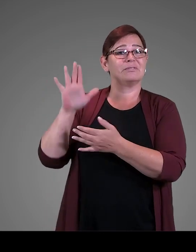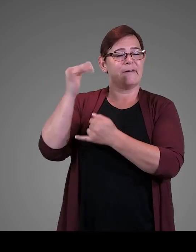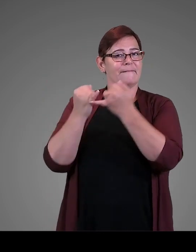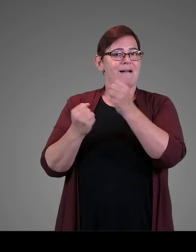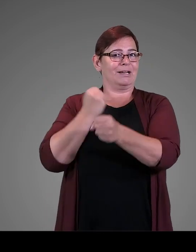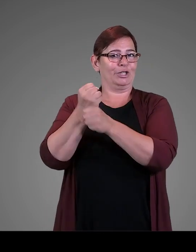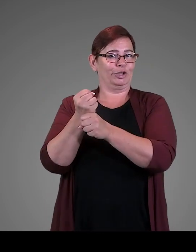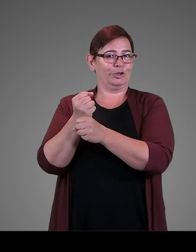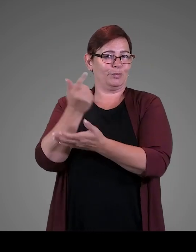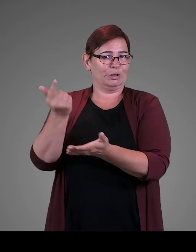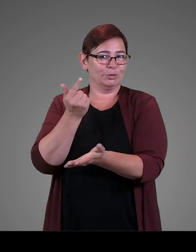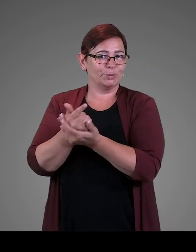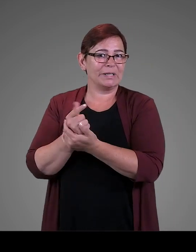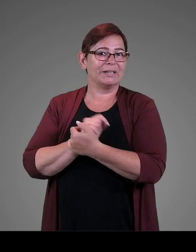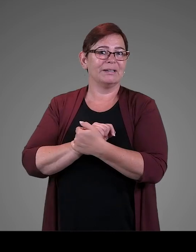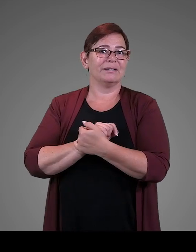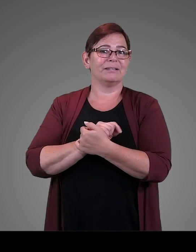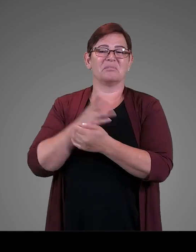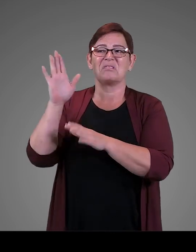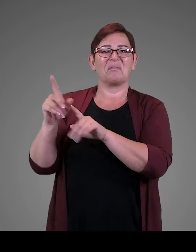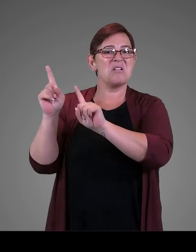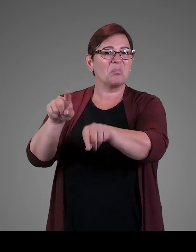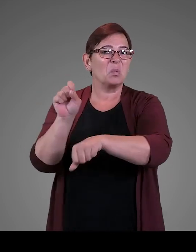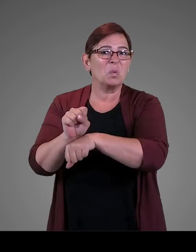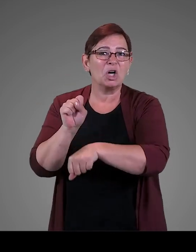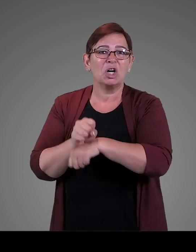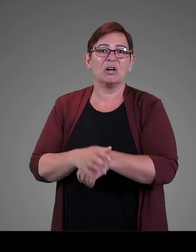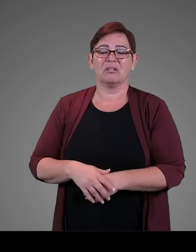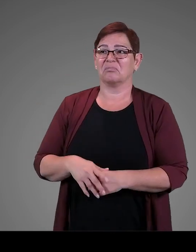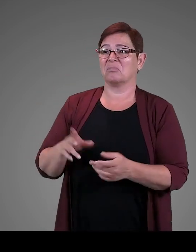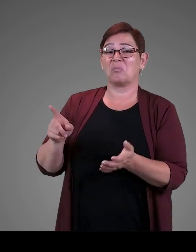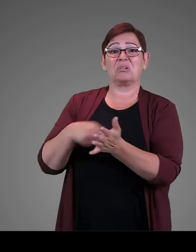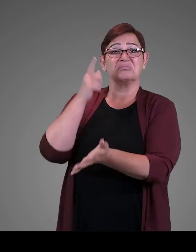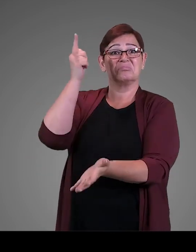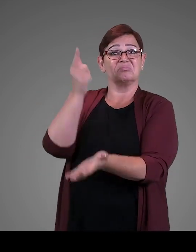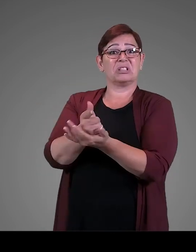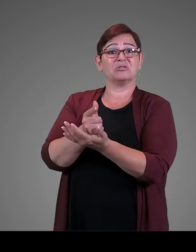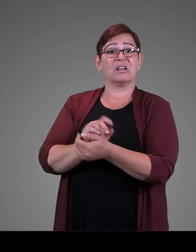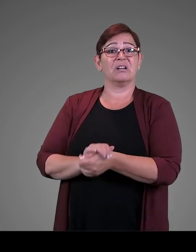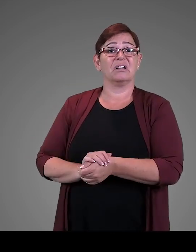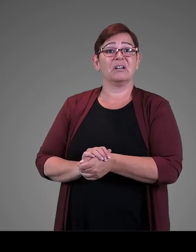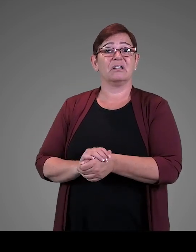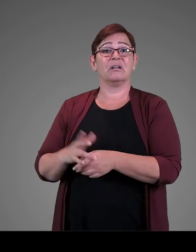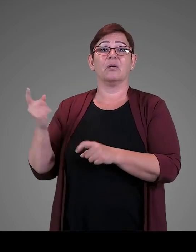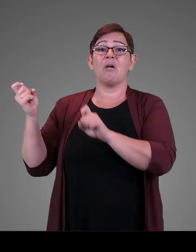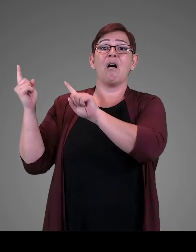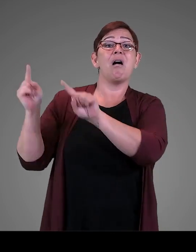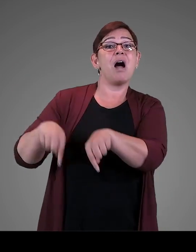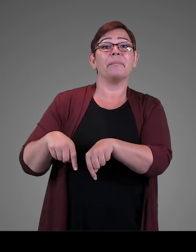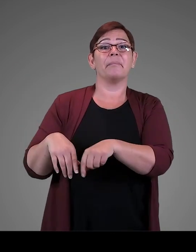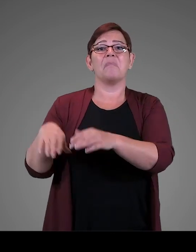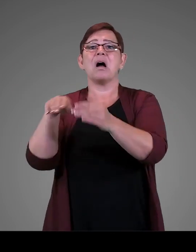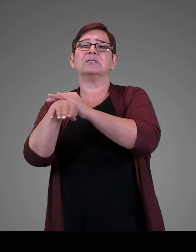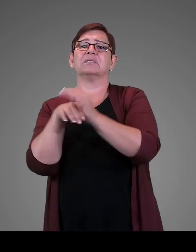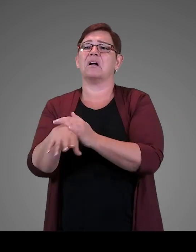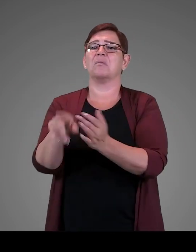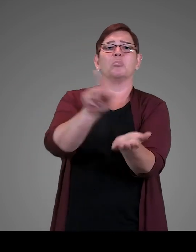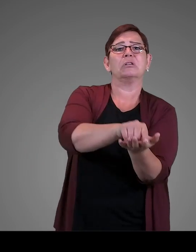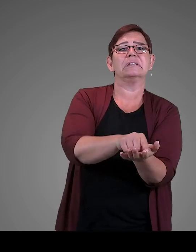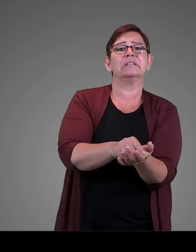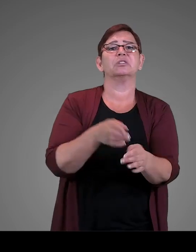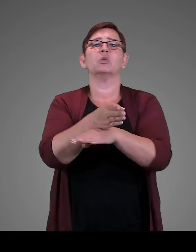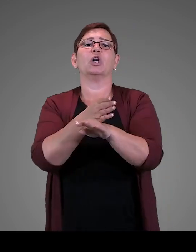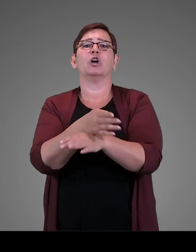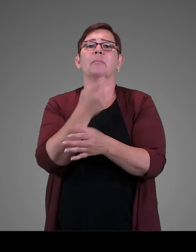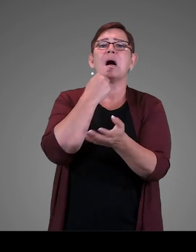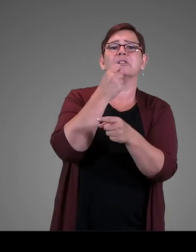les étudiants, durant leur dernière année de diplôme, souhaitaient toujours... ils ne venaient jamais travailler. Puis une fois diplômés, tout le monde voulait venir avoir